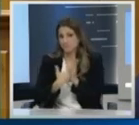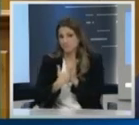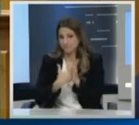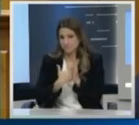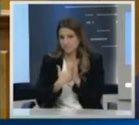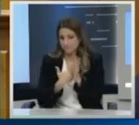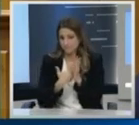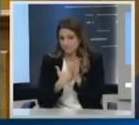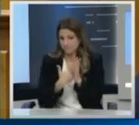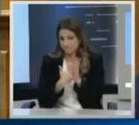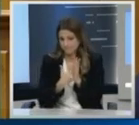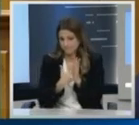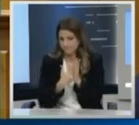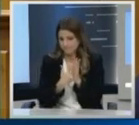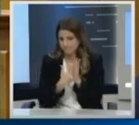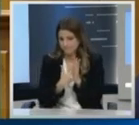και την